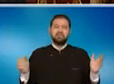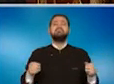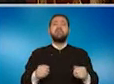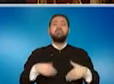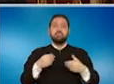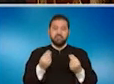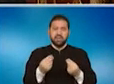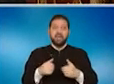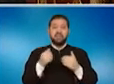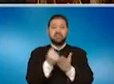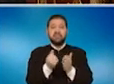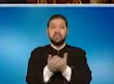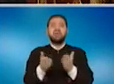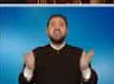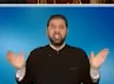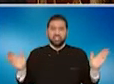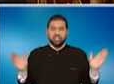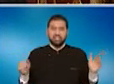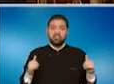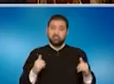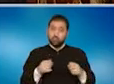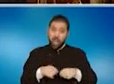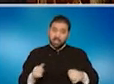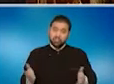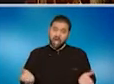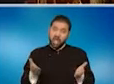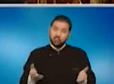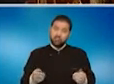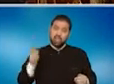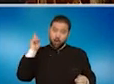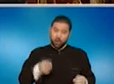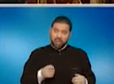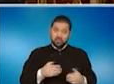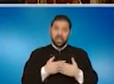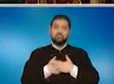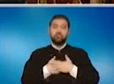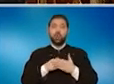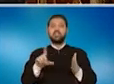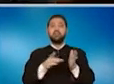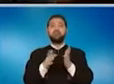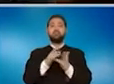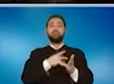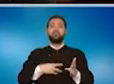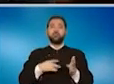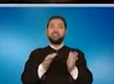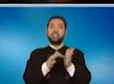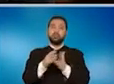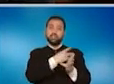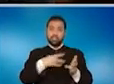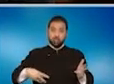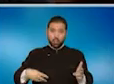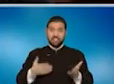a dus la condamnare și la moartea lui Hristos. Și Hristos se lasă la mâna lor. Și